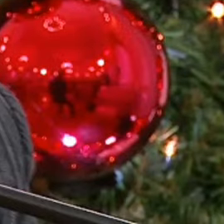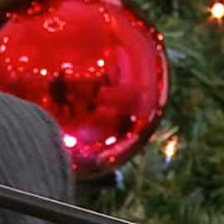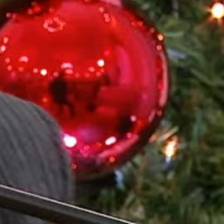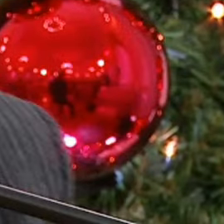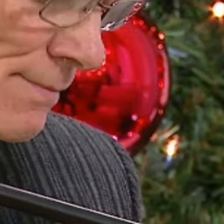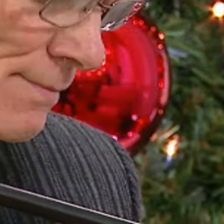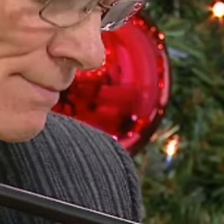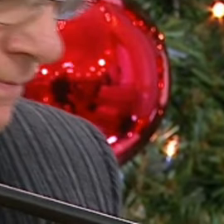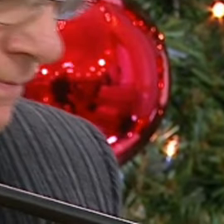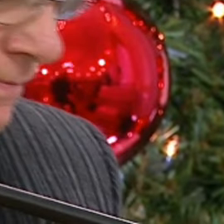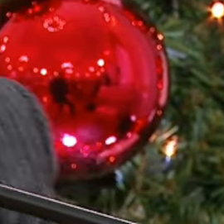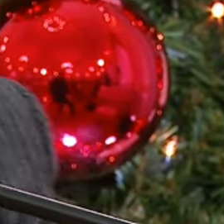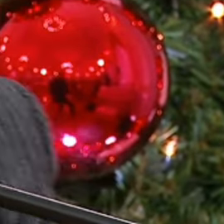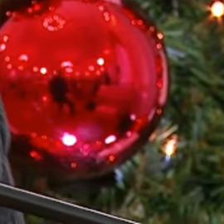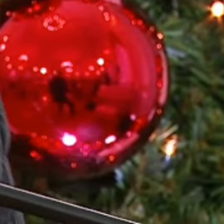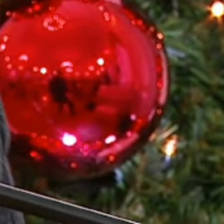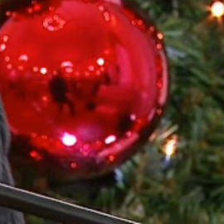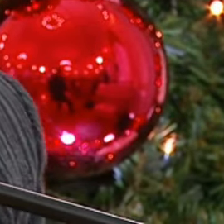gyvent.